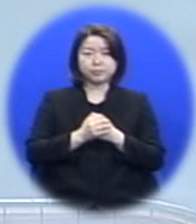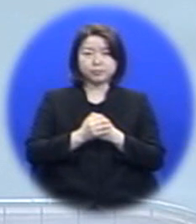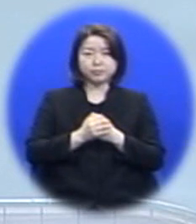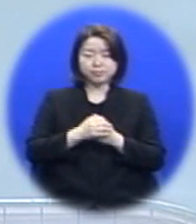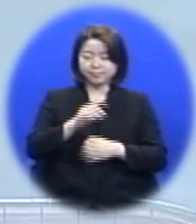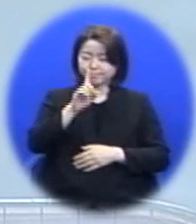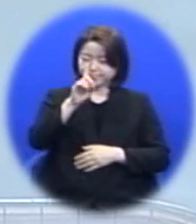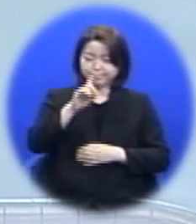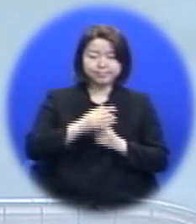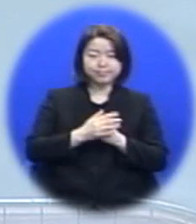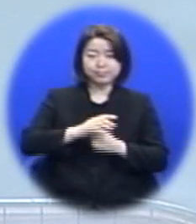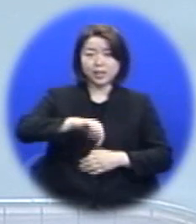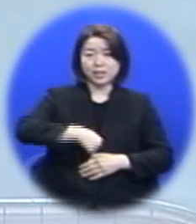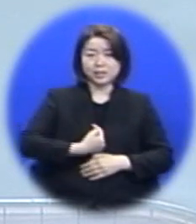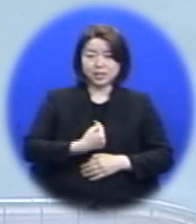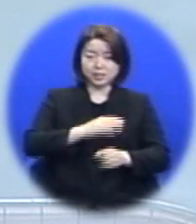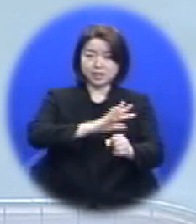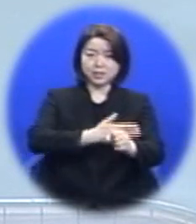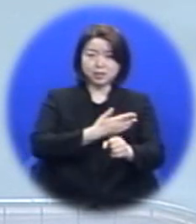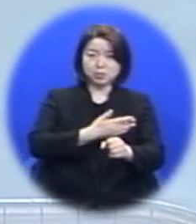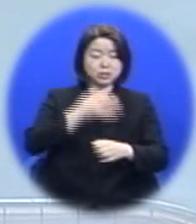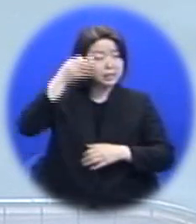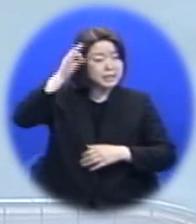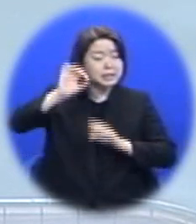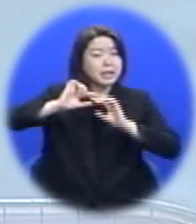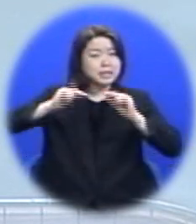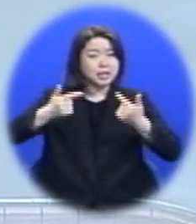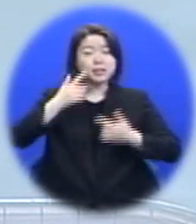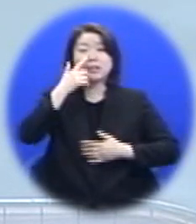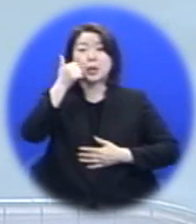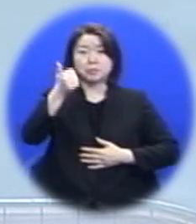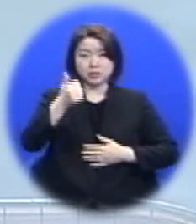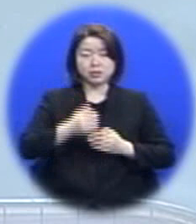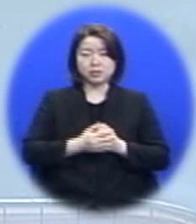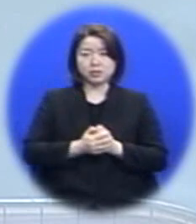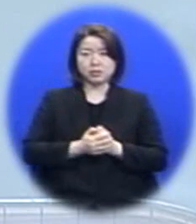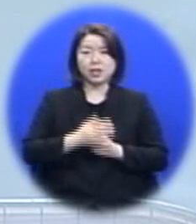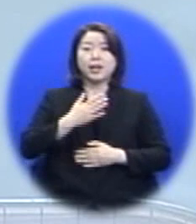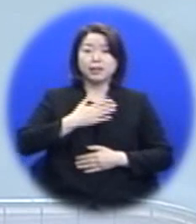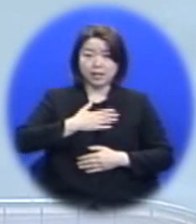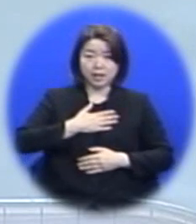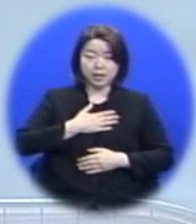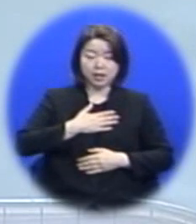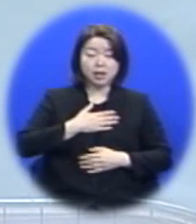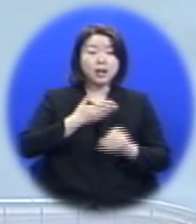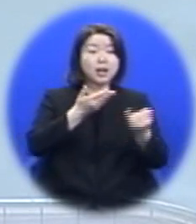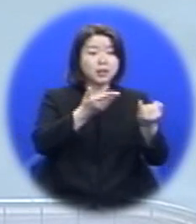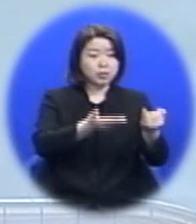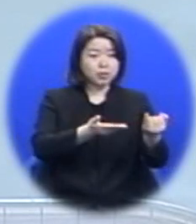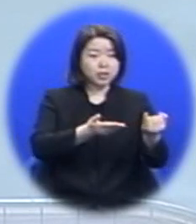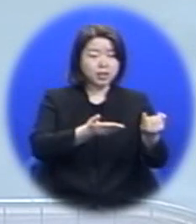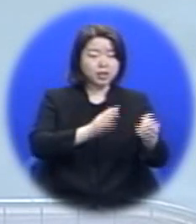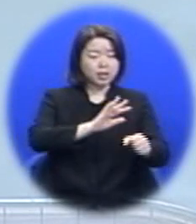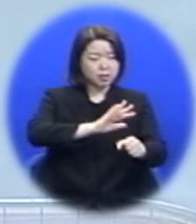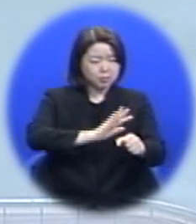한 번도 자신의 잘못을 시인하지 않았던 아버지였는데 내가 내게 그렇게 못된